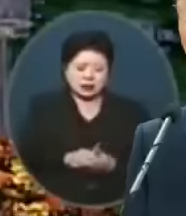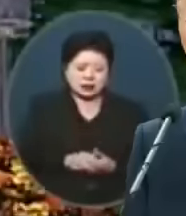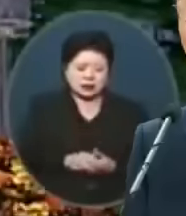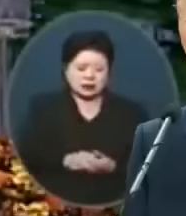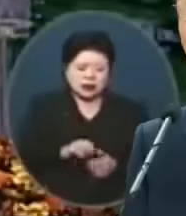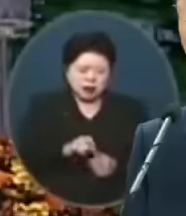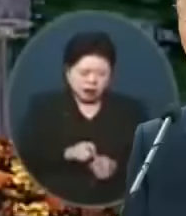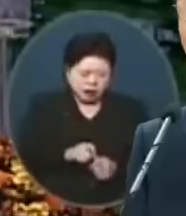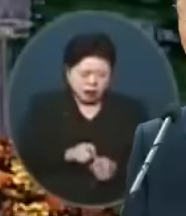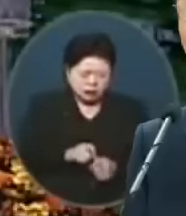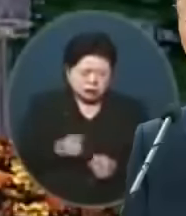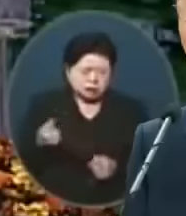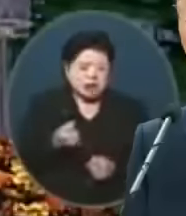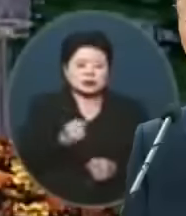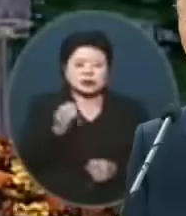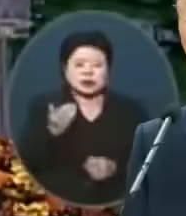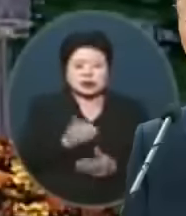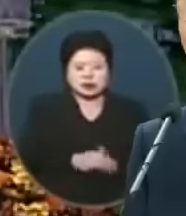억지로라도 해야 되는 것입니다.